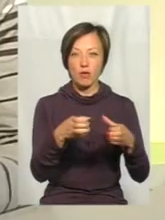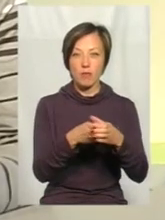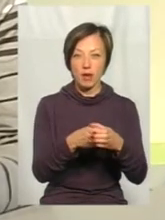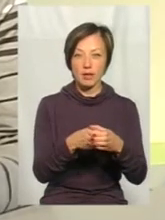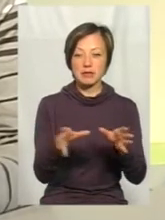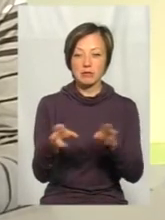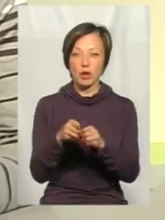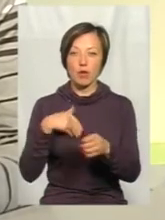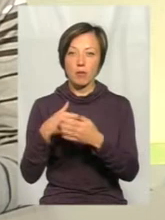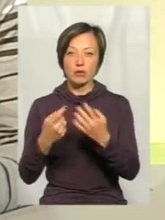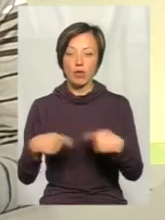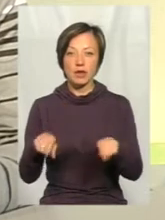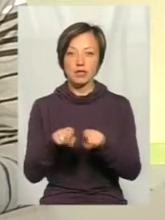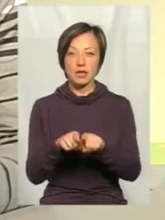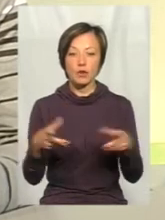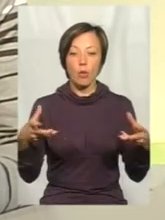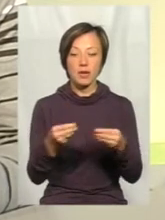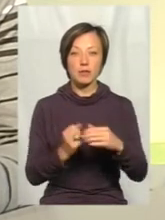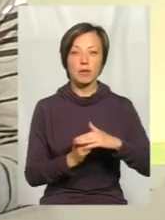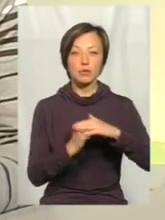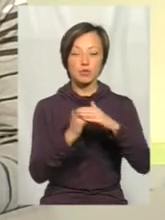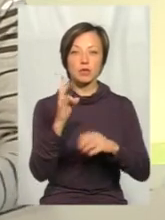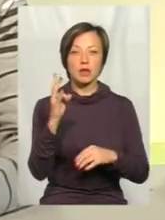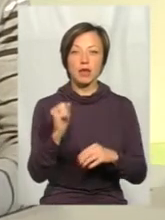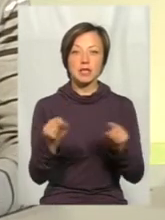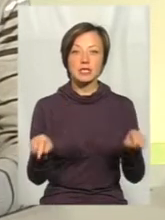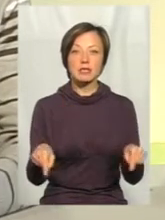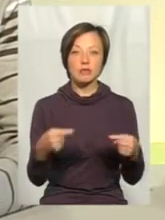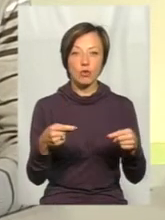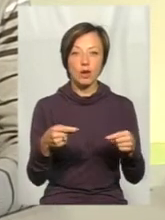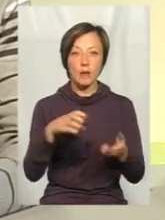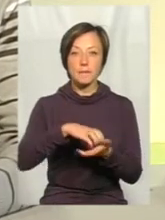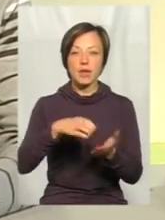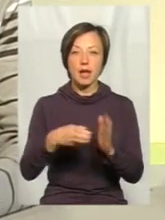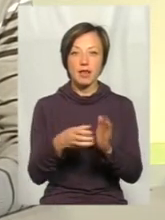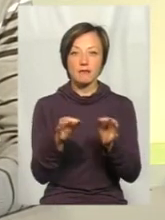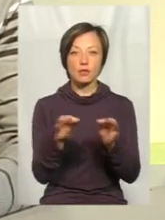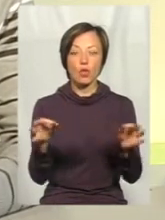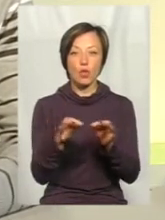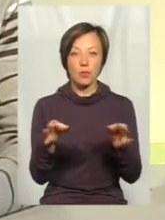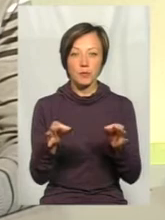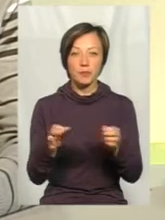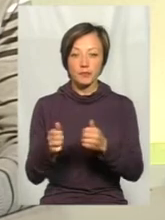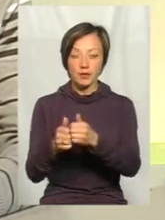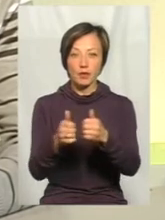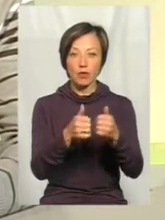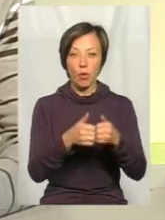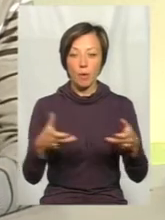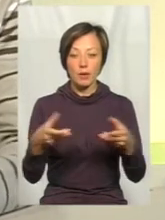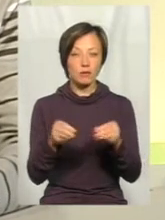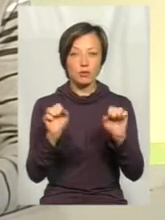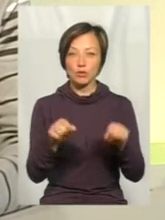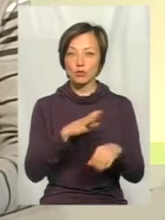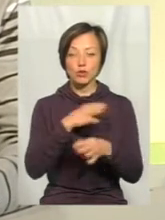створювати кооператив, який базується на створенні брикетів з соломи. Тобто, довкола кооперативу може